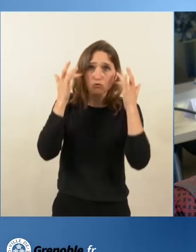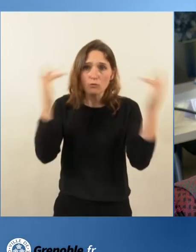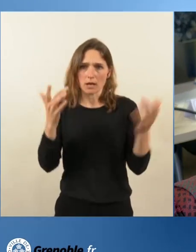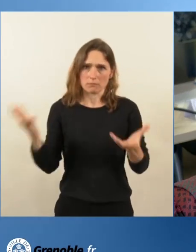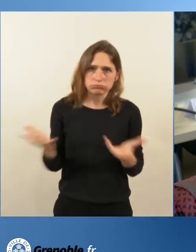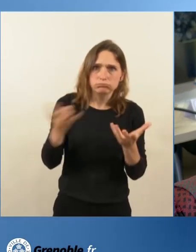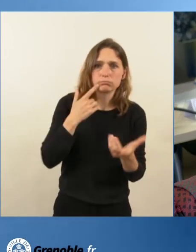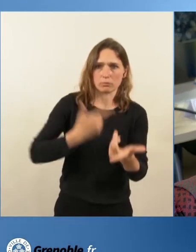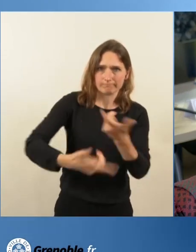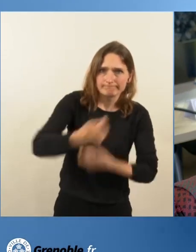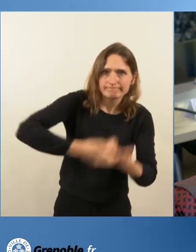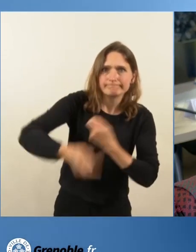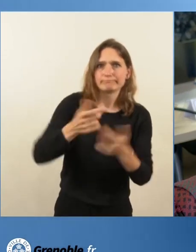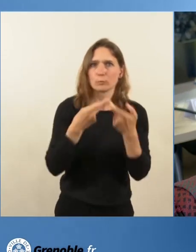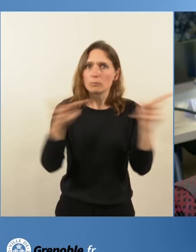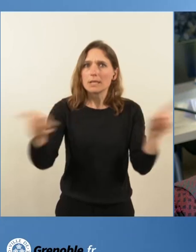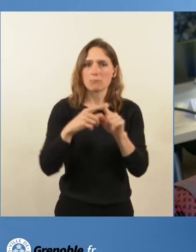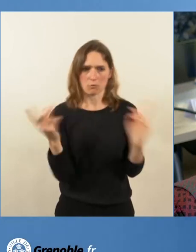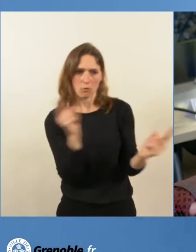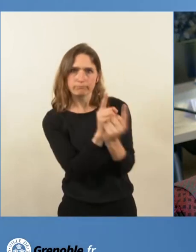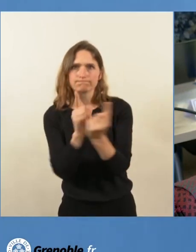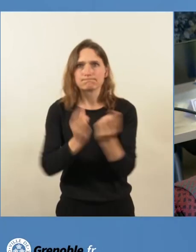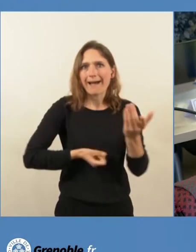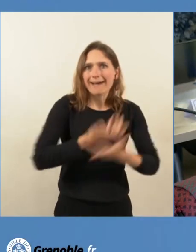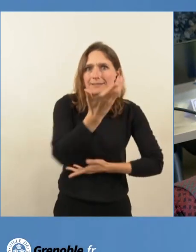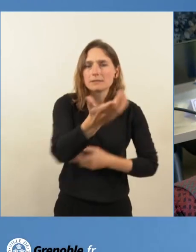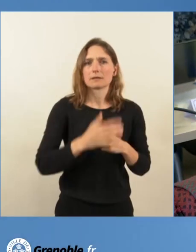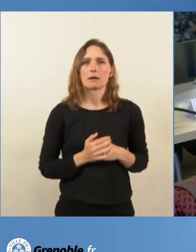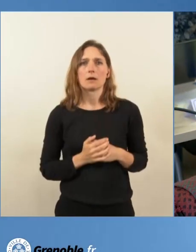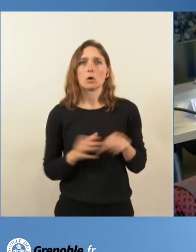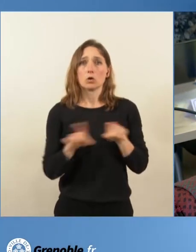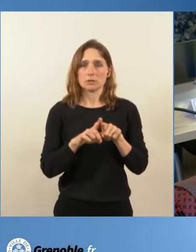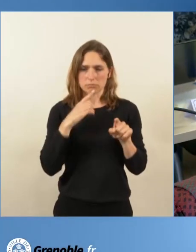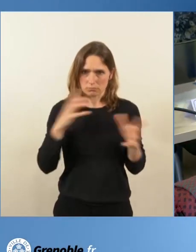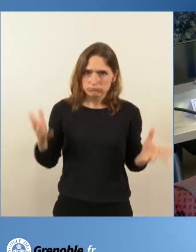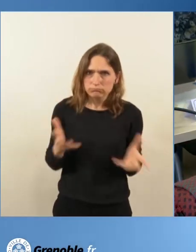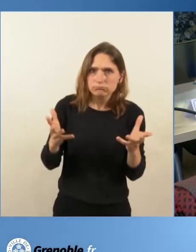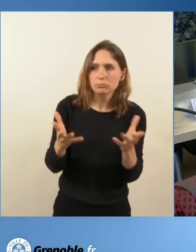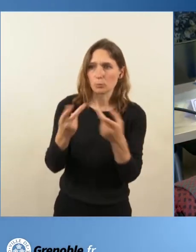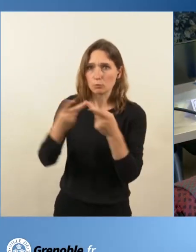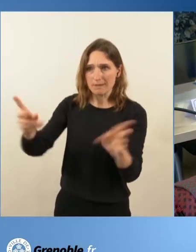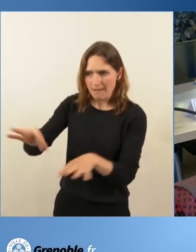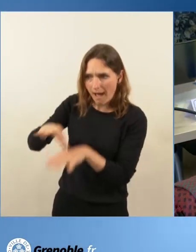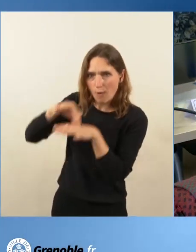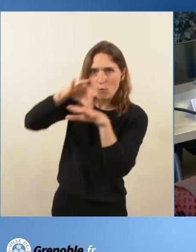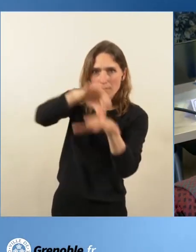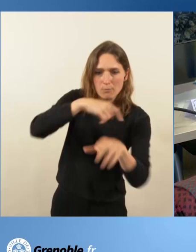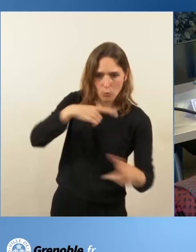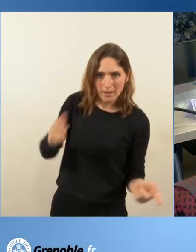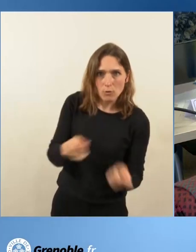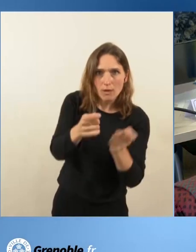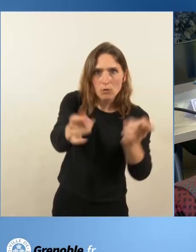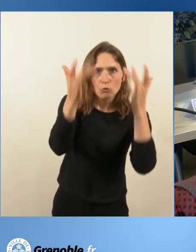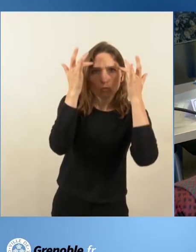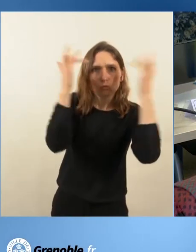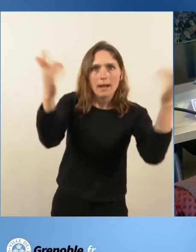accueillir faire de la rencontre et œuvrer dans le sens de ce que vous décriviez tous à l'accompagnement des publics à l'éducation des publics au